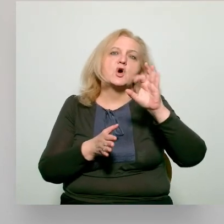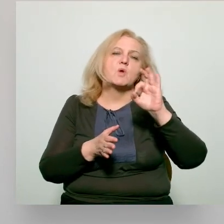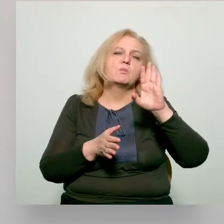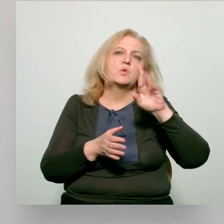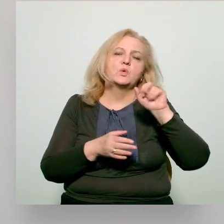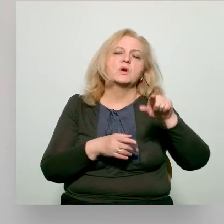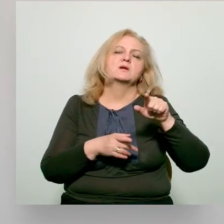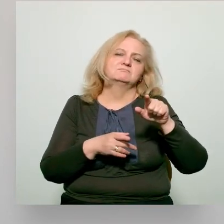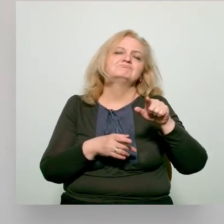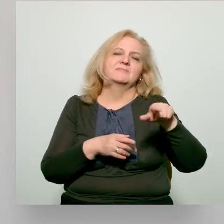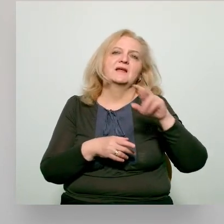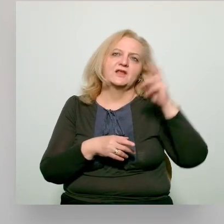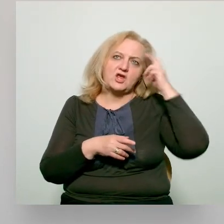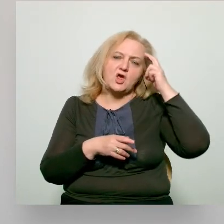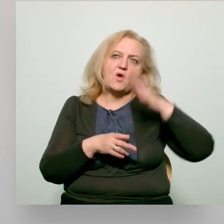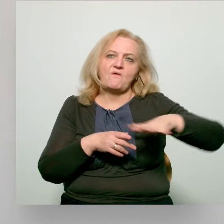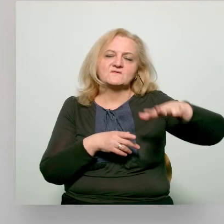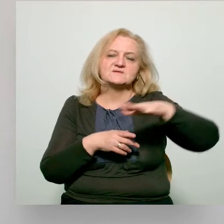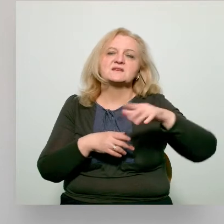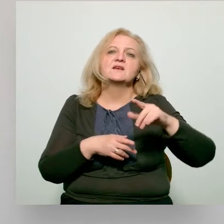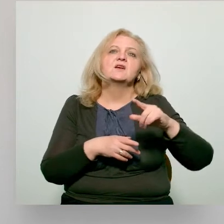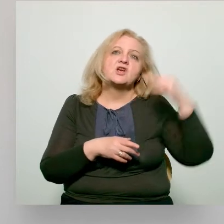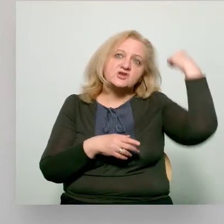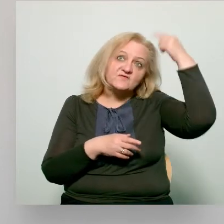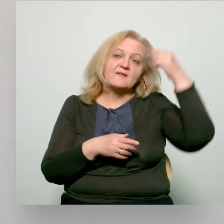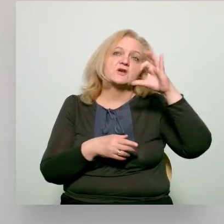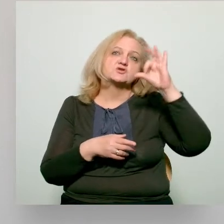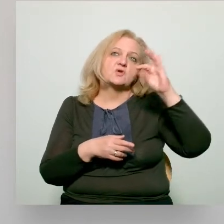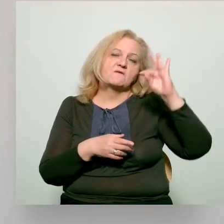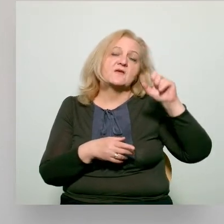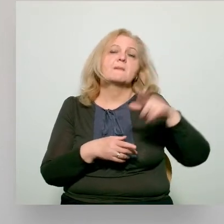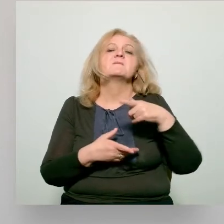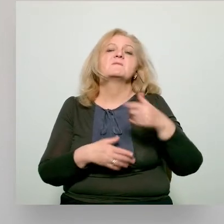Świętej Sofii, gdy wojska polskie i ukraińskie